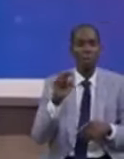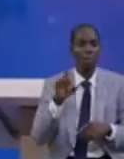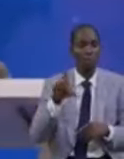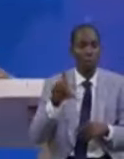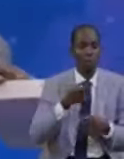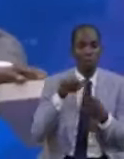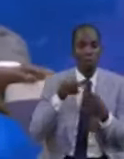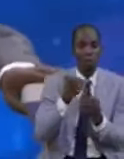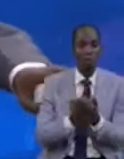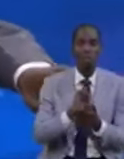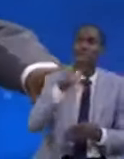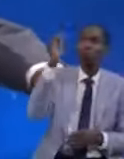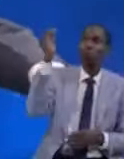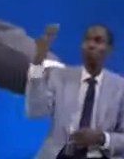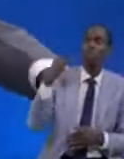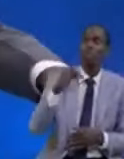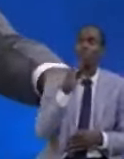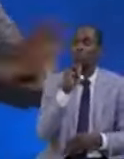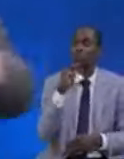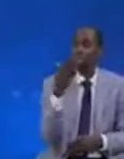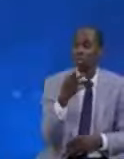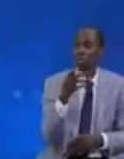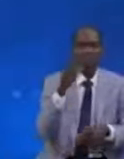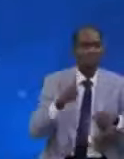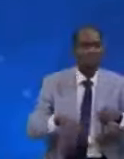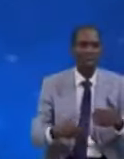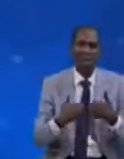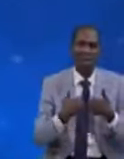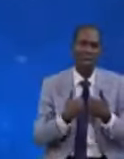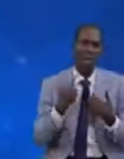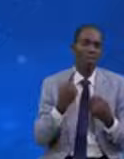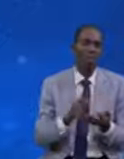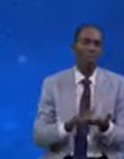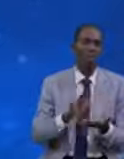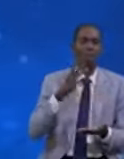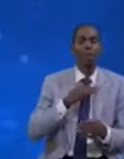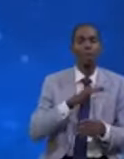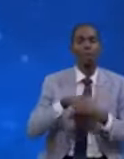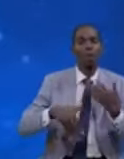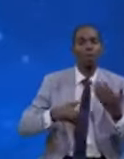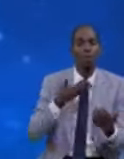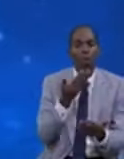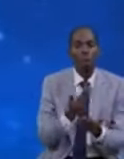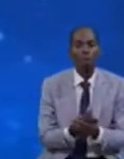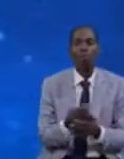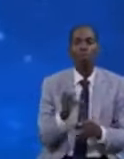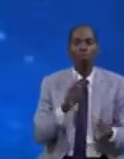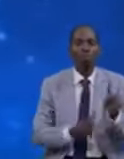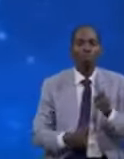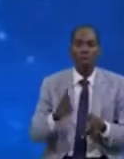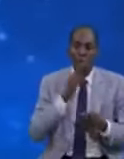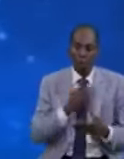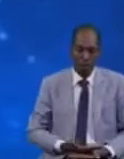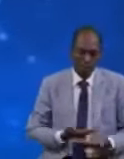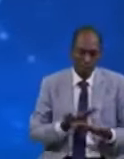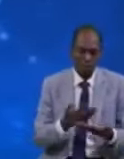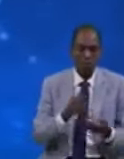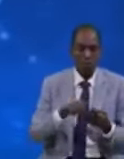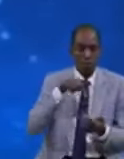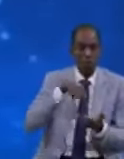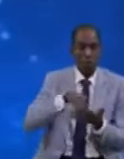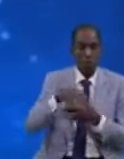pas là tu ne peux pas avoir la gloire et tous les hommes sont nés dans ce monde sans la